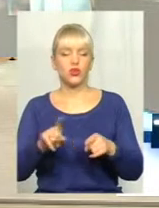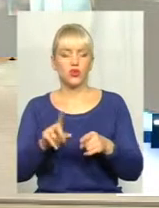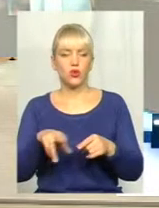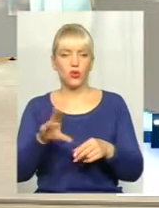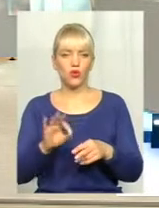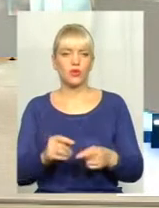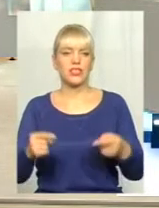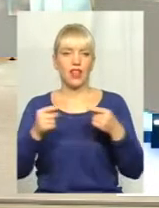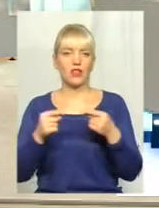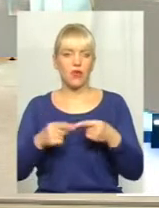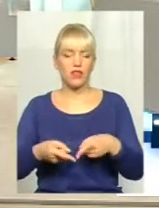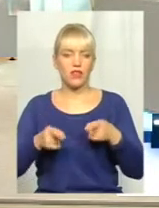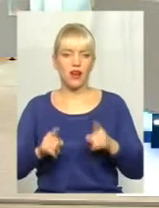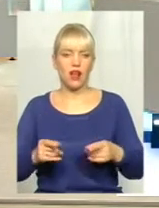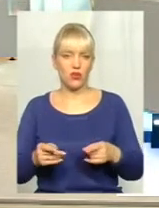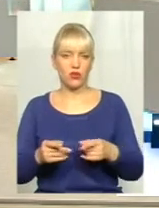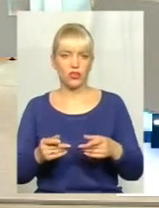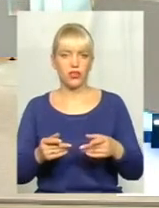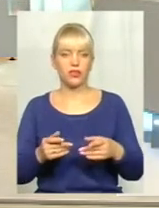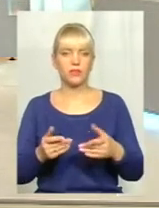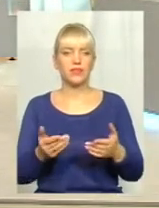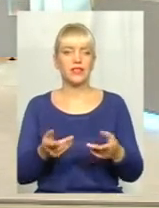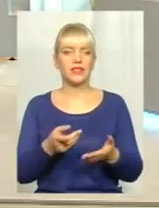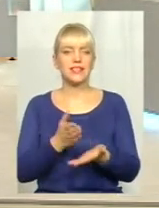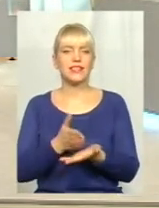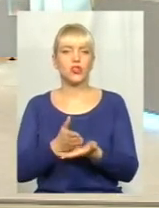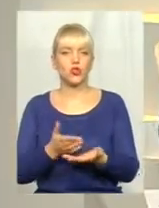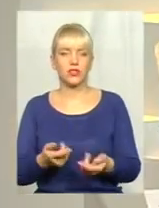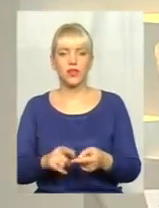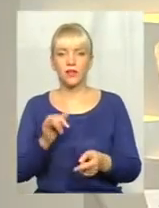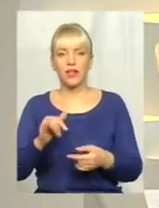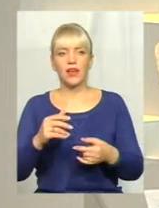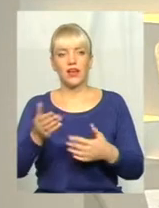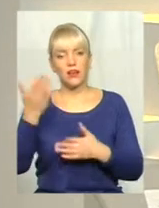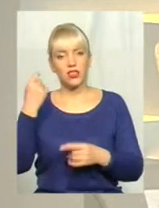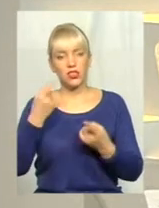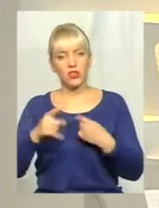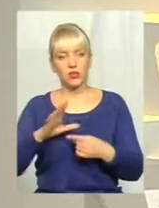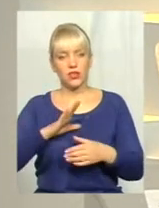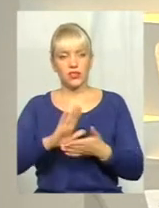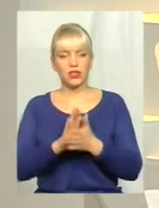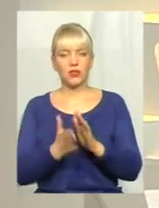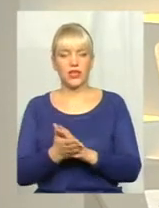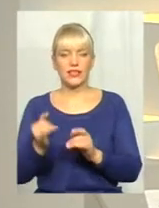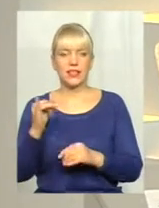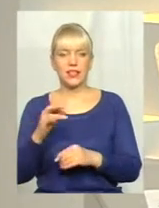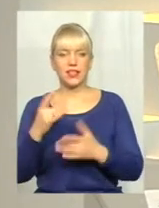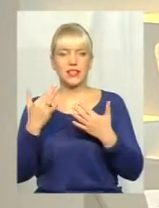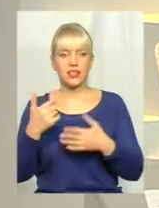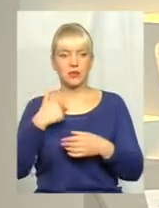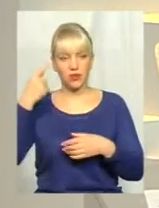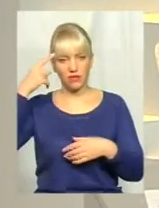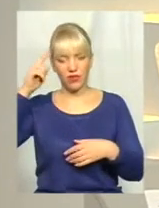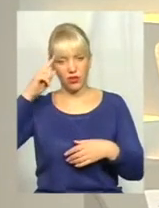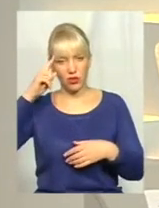дійсності на об'єкті перевірки. Пане Юрію, чи правильно я розумію, що раніше ситуація була дещо інша і, наскільки мені